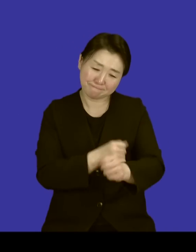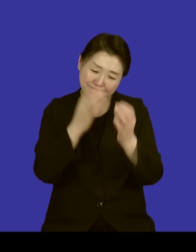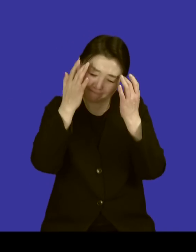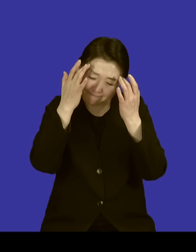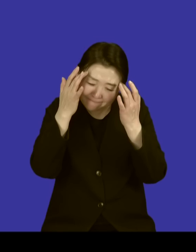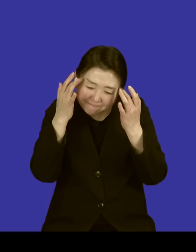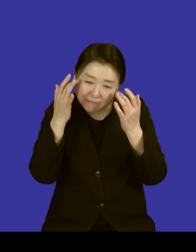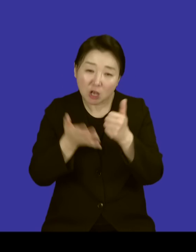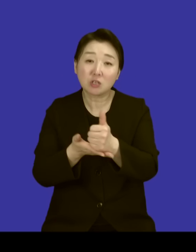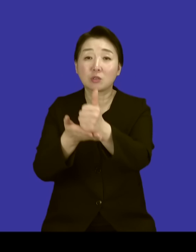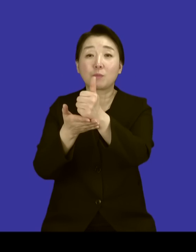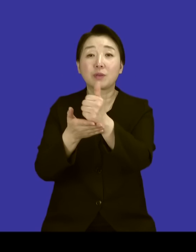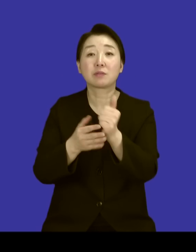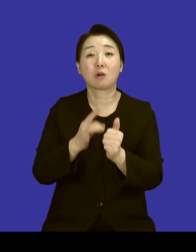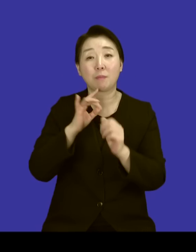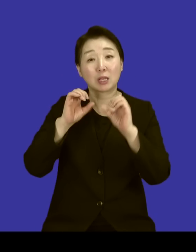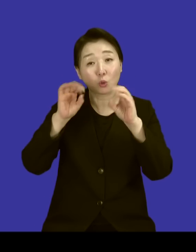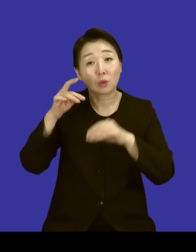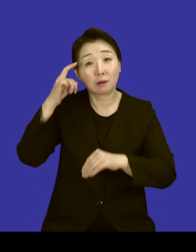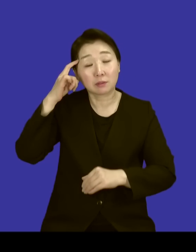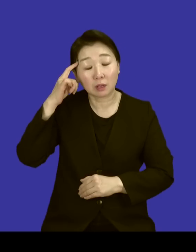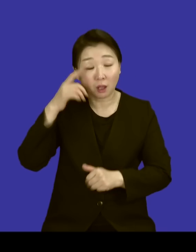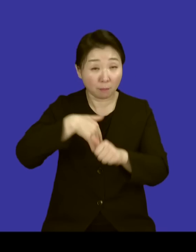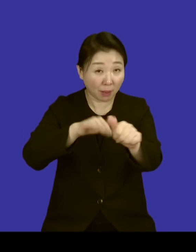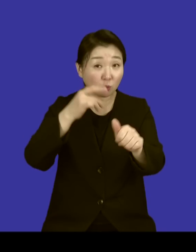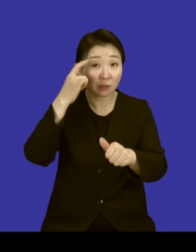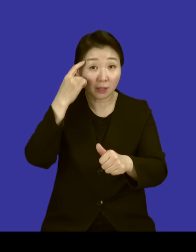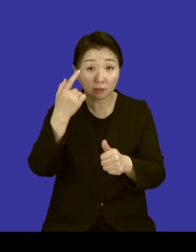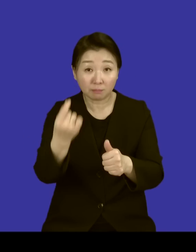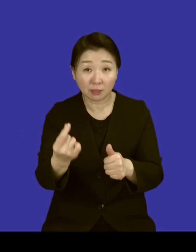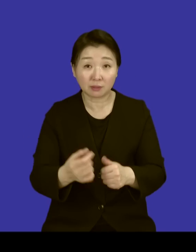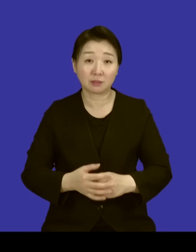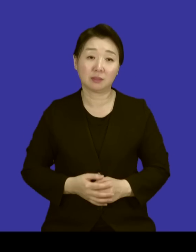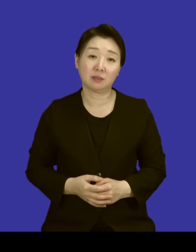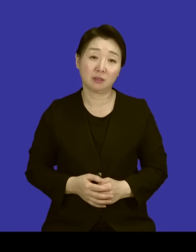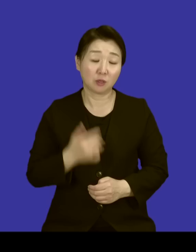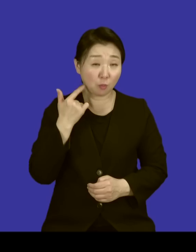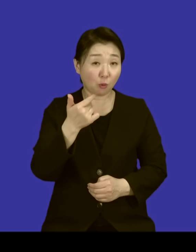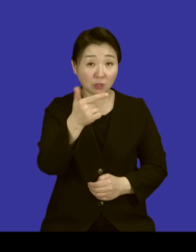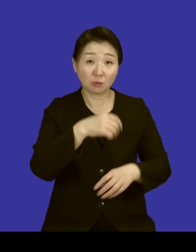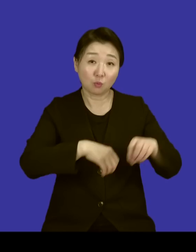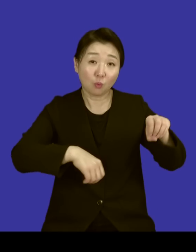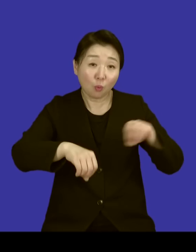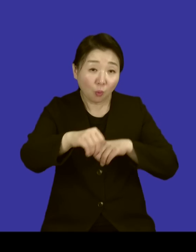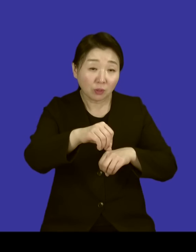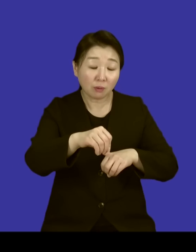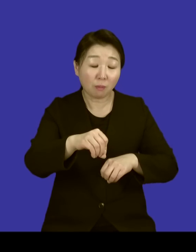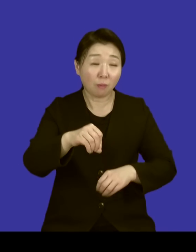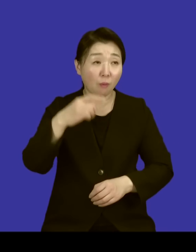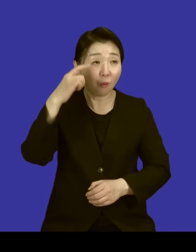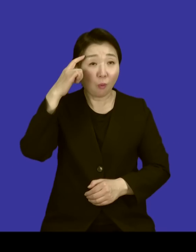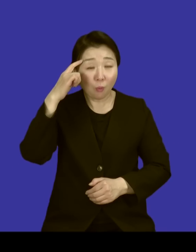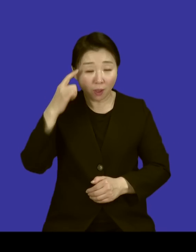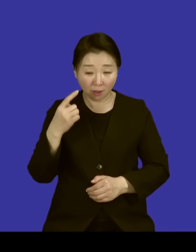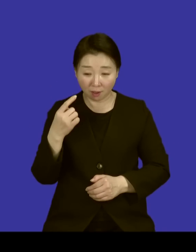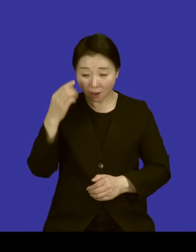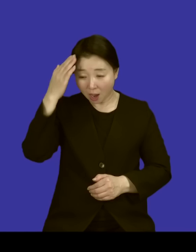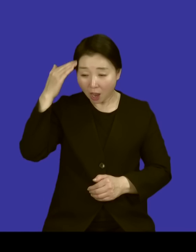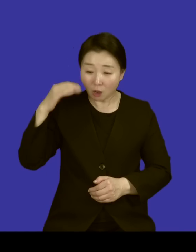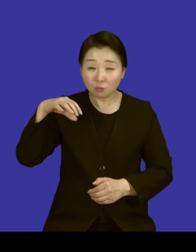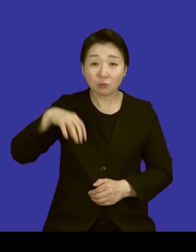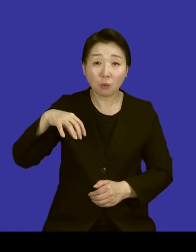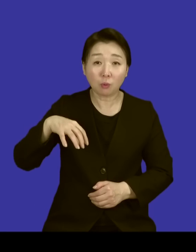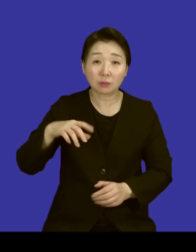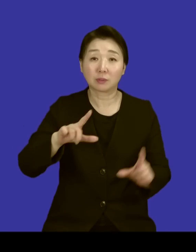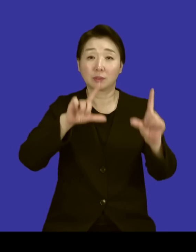섬기는 것만 선교라고 생각을 하시고 파송이라고 생각을 하는데 목사님은 이 부유하다고 우리가 느끼는 이 한국 땅으로